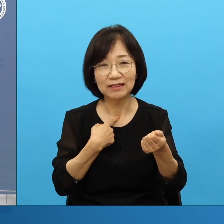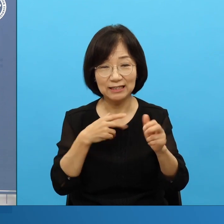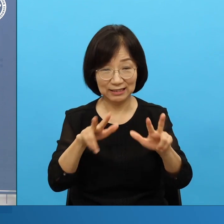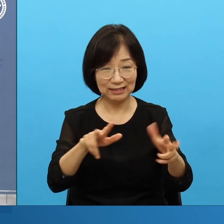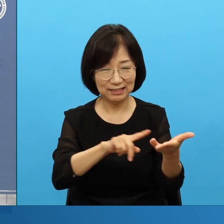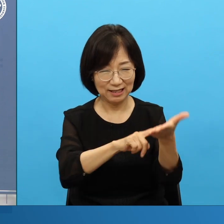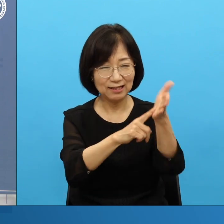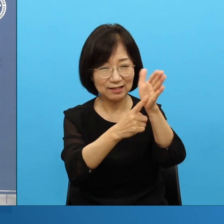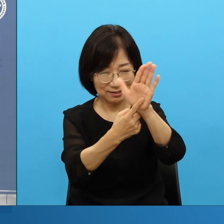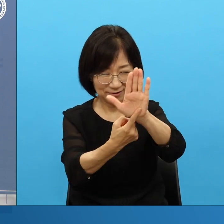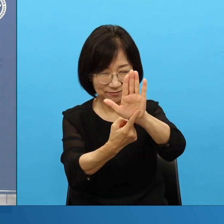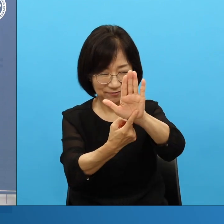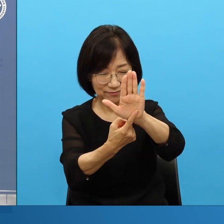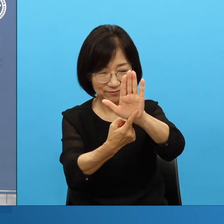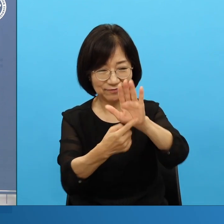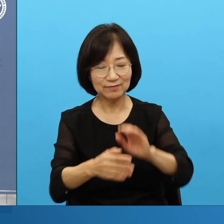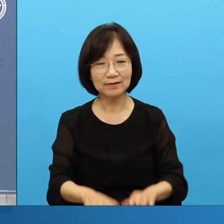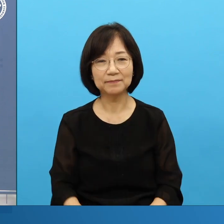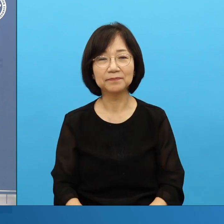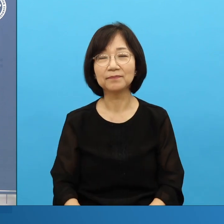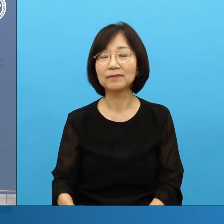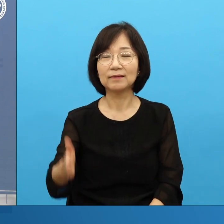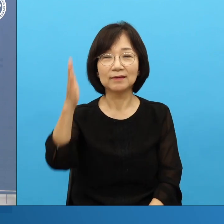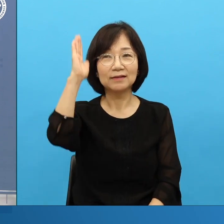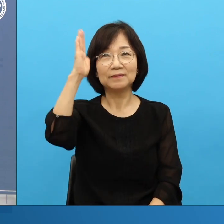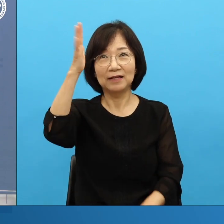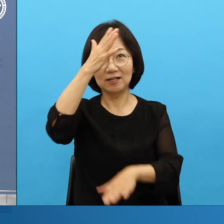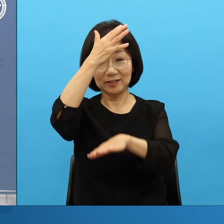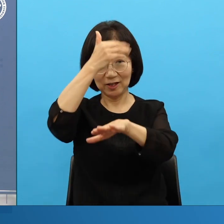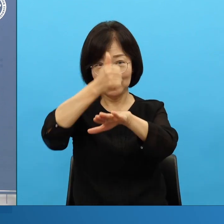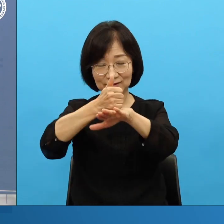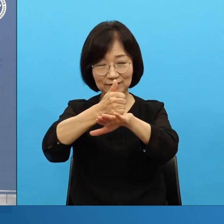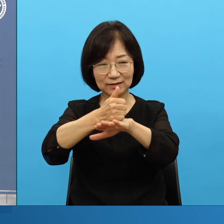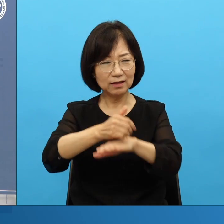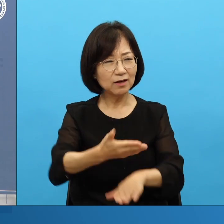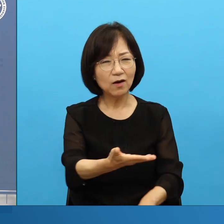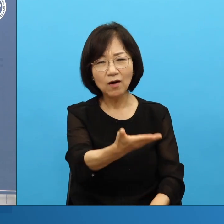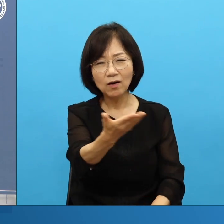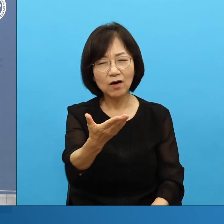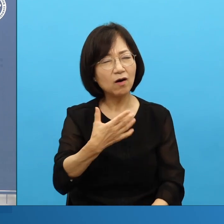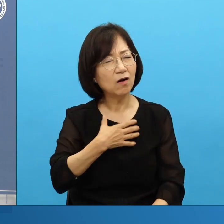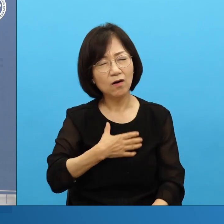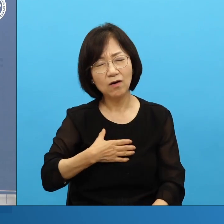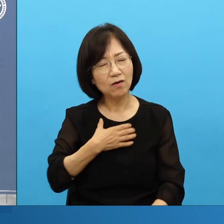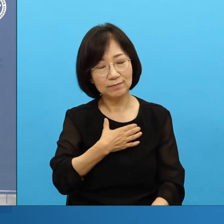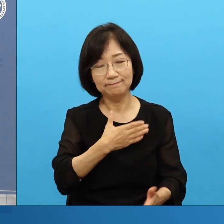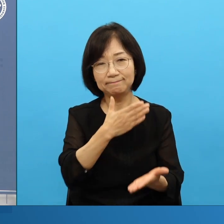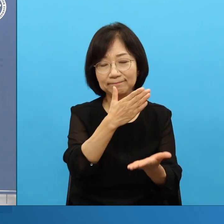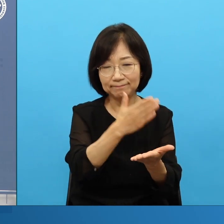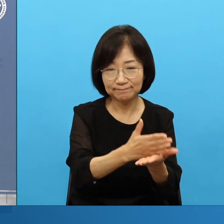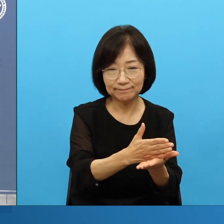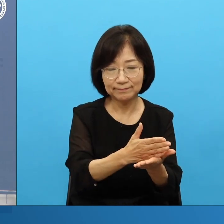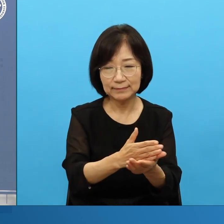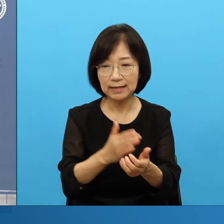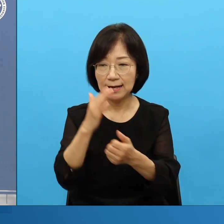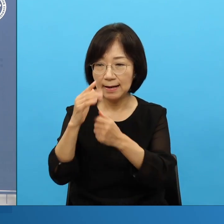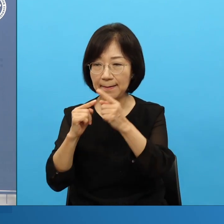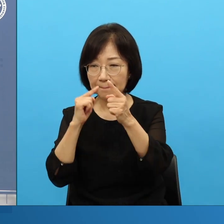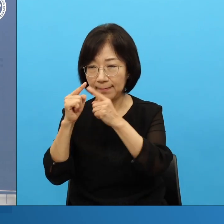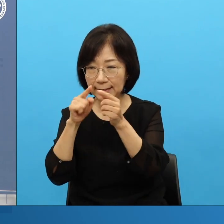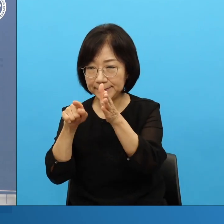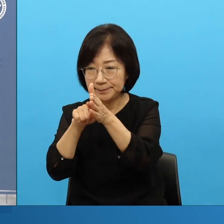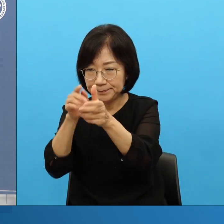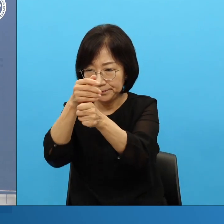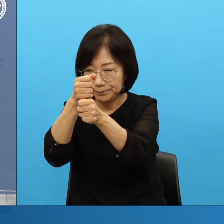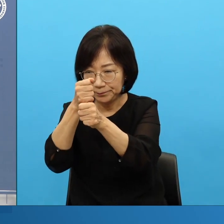결론 맺겠습니다. Let's come to the conclusion. 아무도 걱정하지 마시고 말씀 붙잡고 기도 망대를 쌓으세요. Do not worry about anything else. Hold to God's